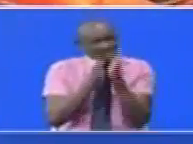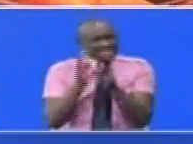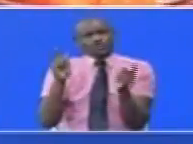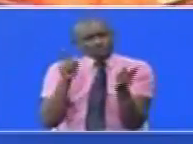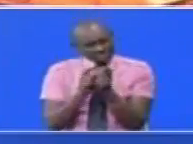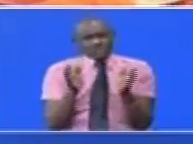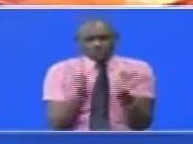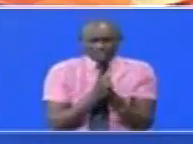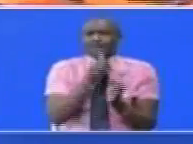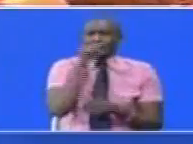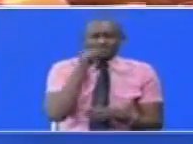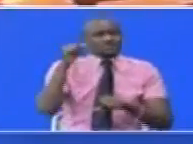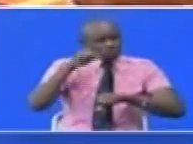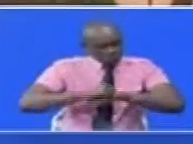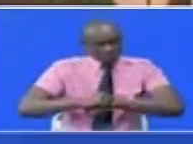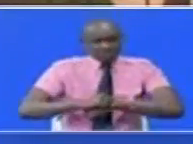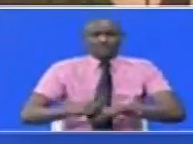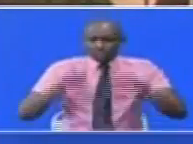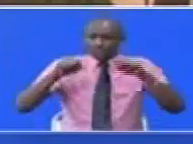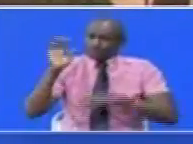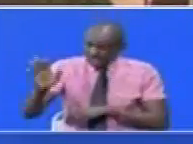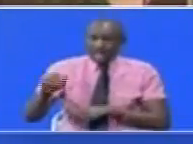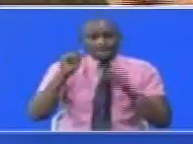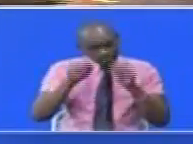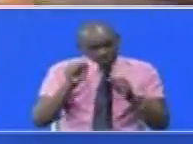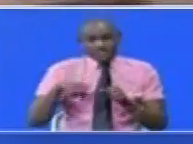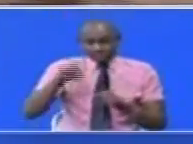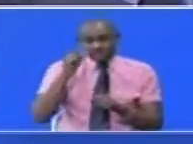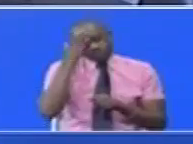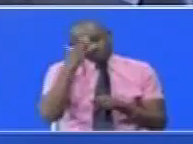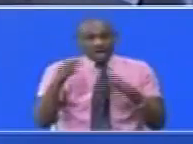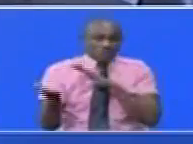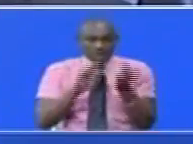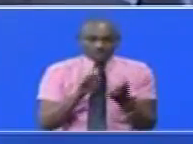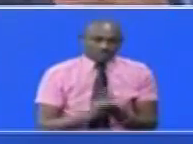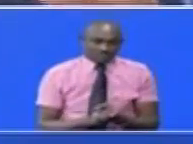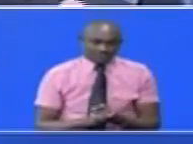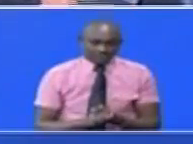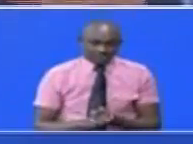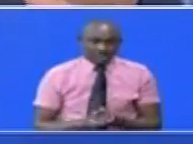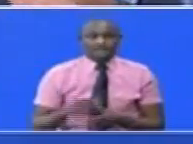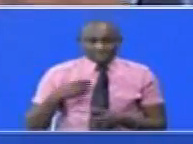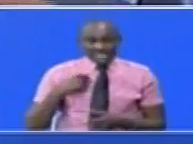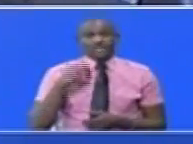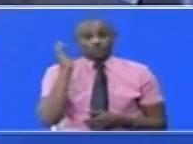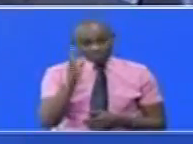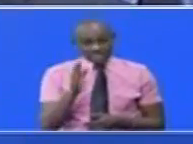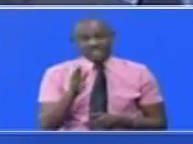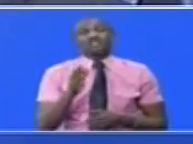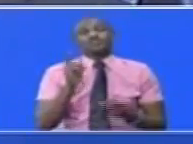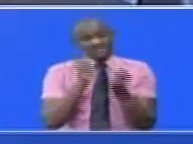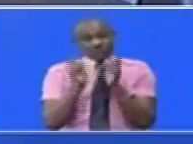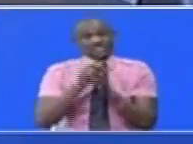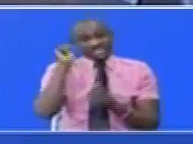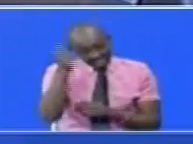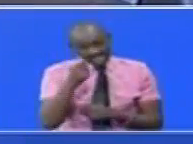na muungano wa shule binafsi kabla ya shughuli ya uteuzi wa kujiunga na shule za upili. I will meet the Kenya Private Schools